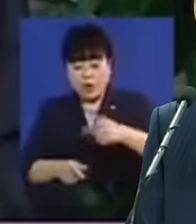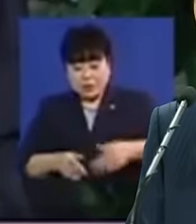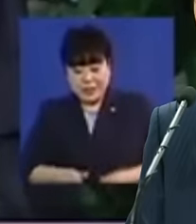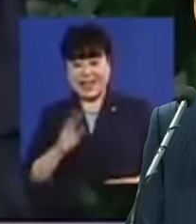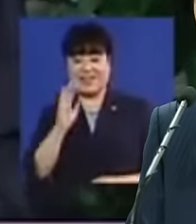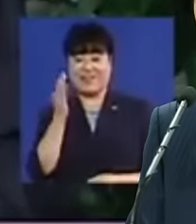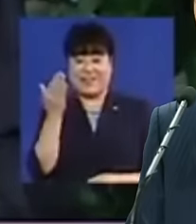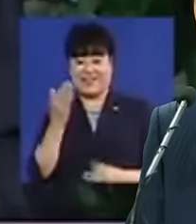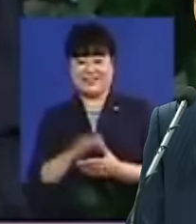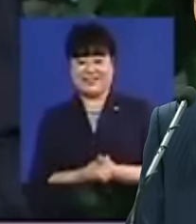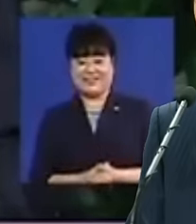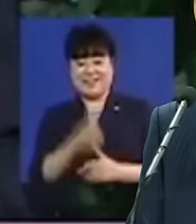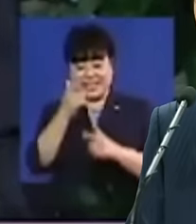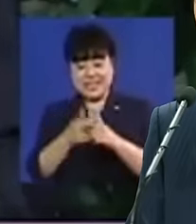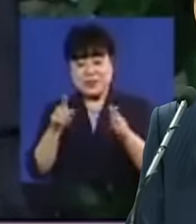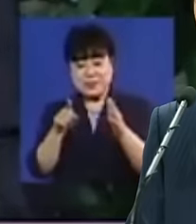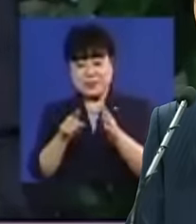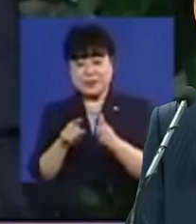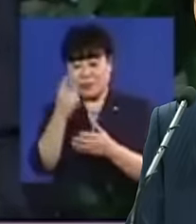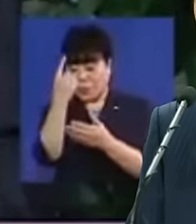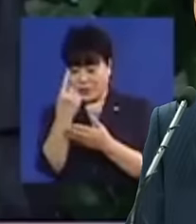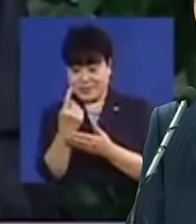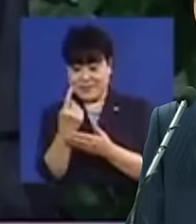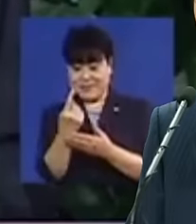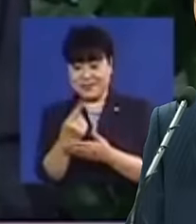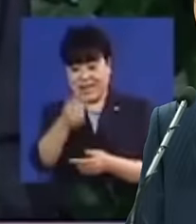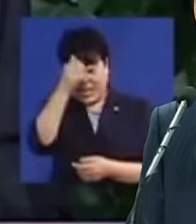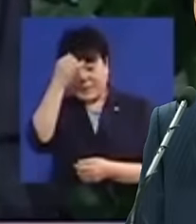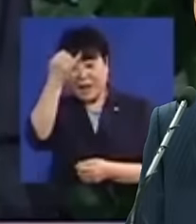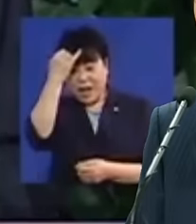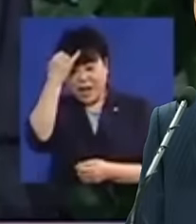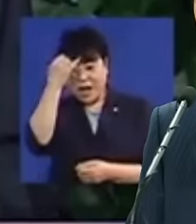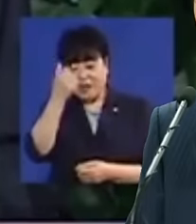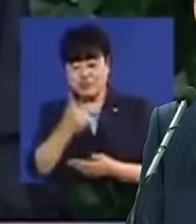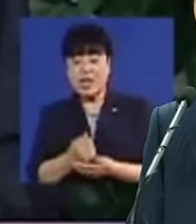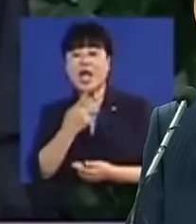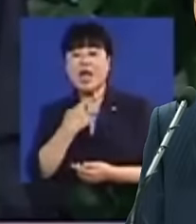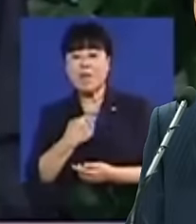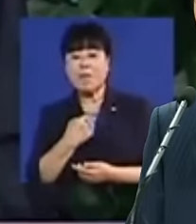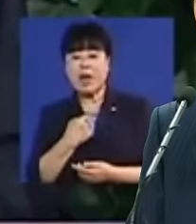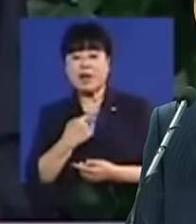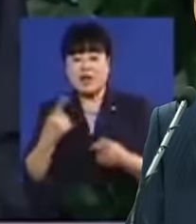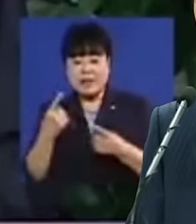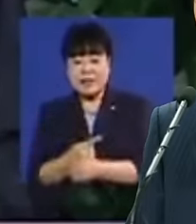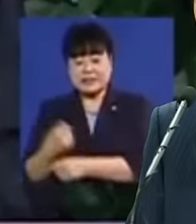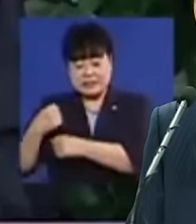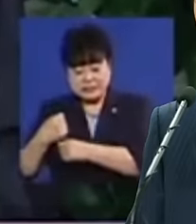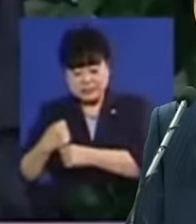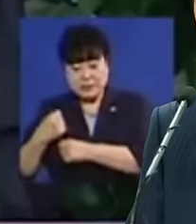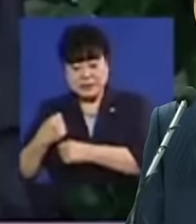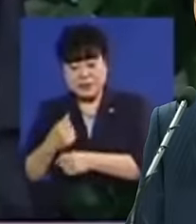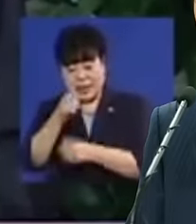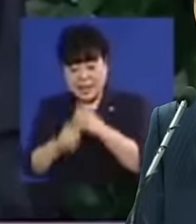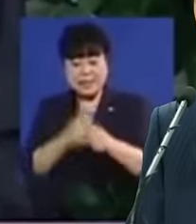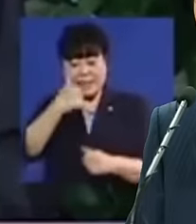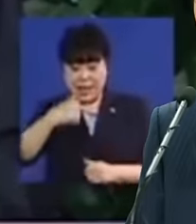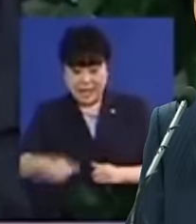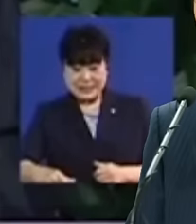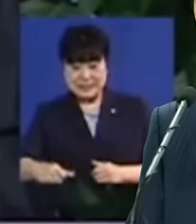것입니다. 예수님께서 오셔서 아담과 하와가 지은 죄를 대신 짊어지고 하나님의